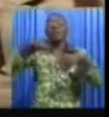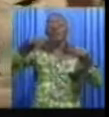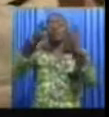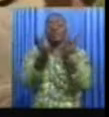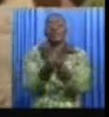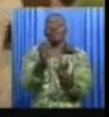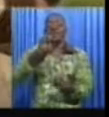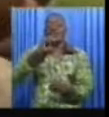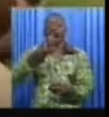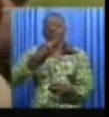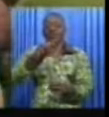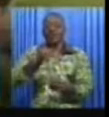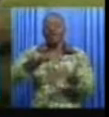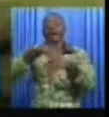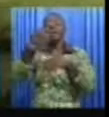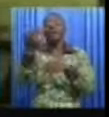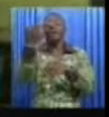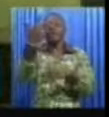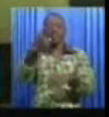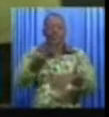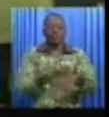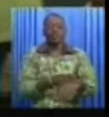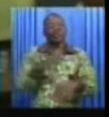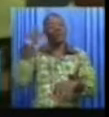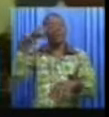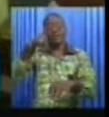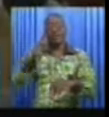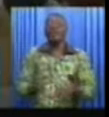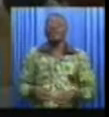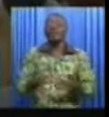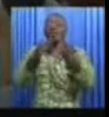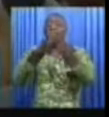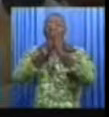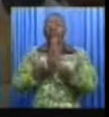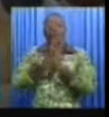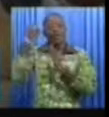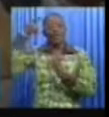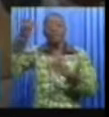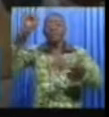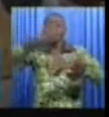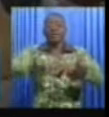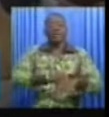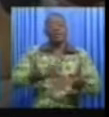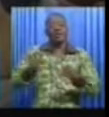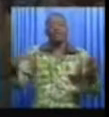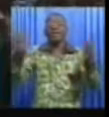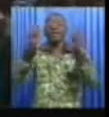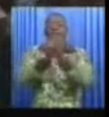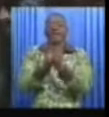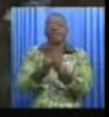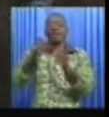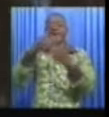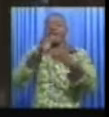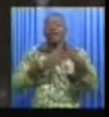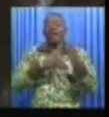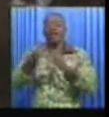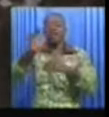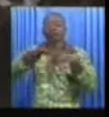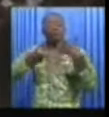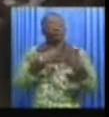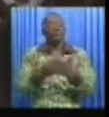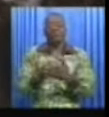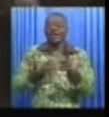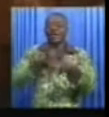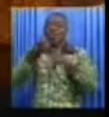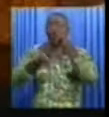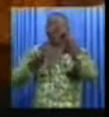Sénat. Après 3 heures de communication, les forces vives ont recommandé l'institutionnalisation de cette rencontre afin que toutes les populations